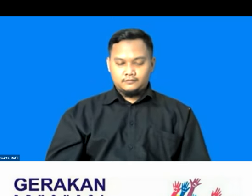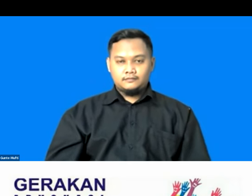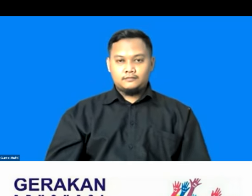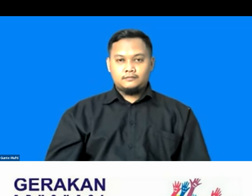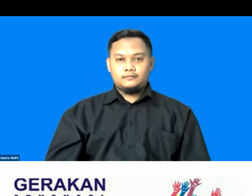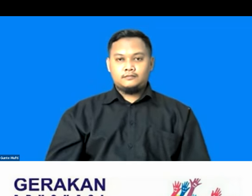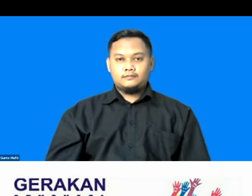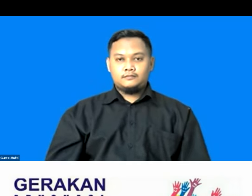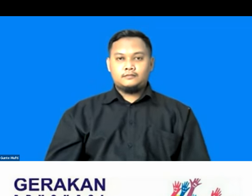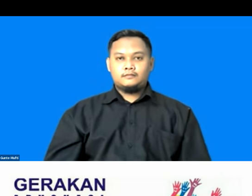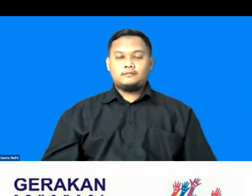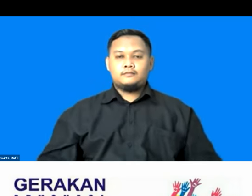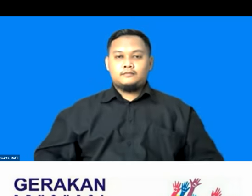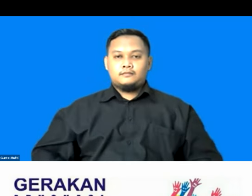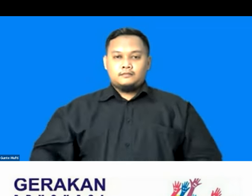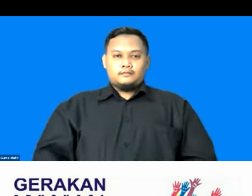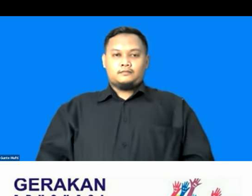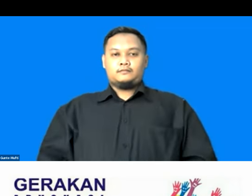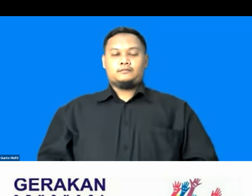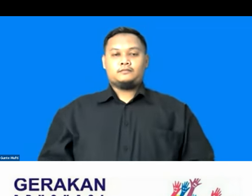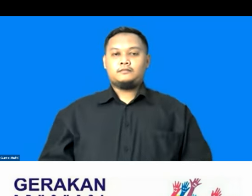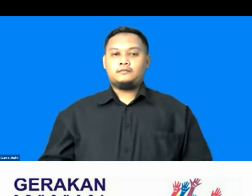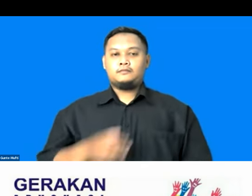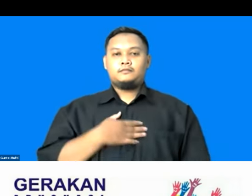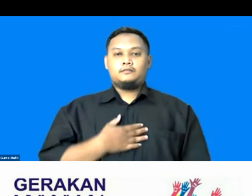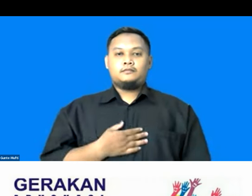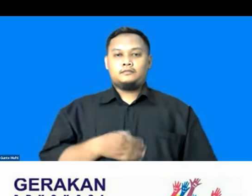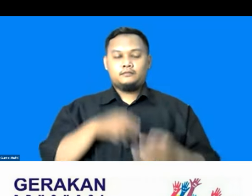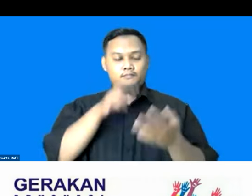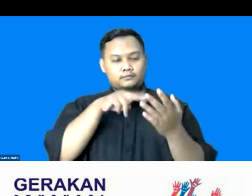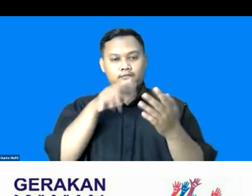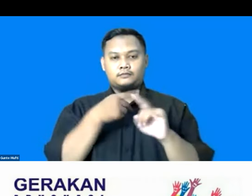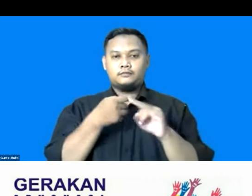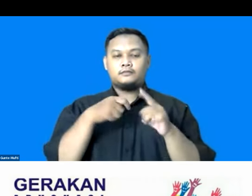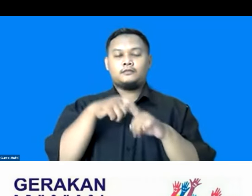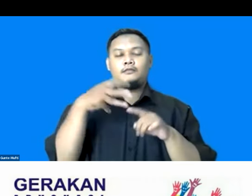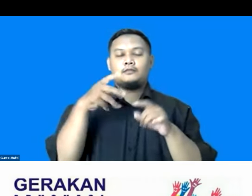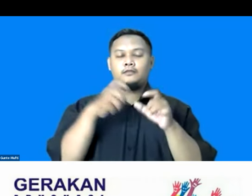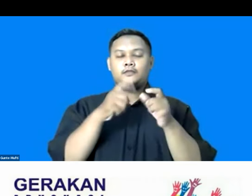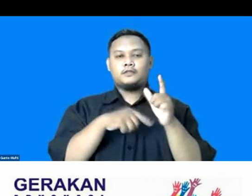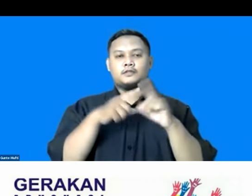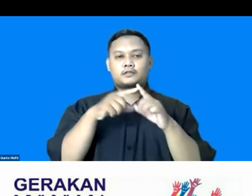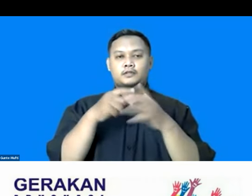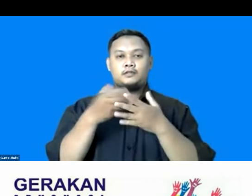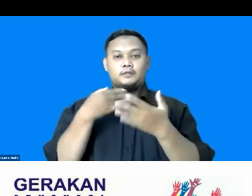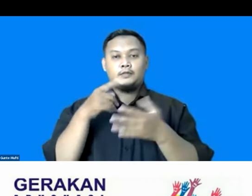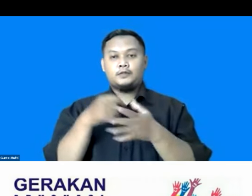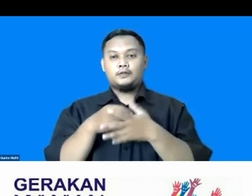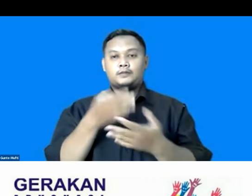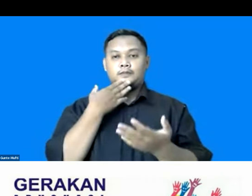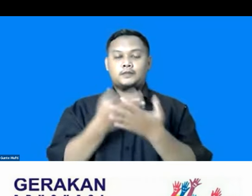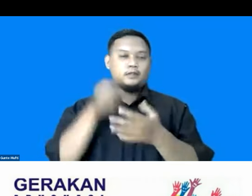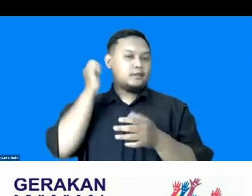Silakan. Ya, pertanyaannya saya bacain dari Keisha. Sebelumnya, terima kasih Bu Berti